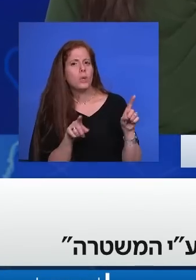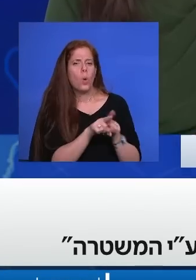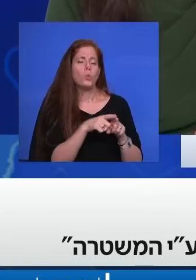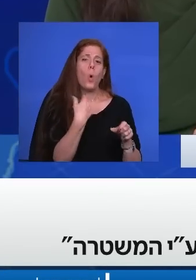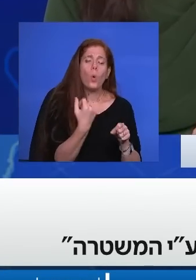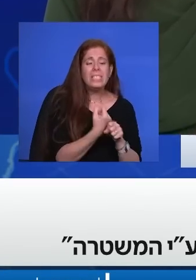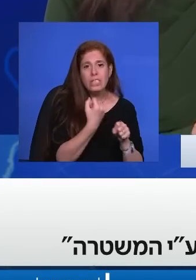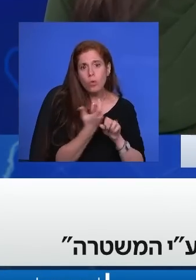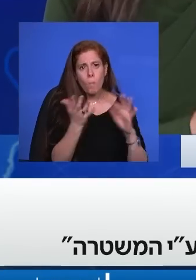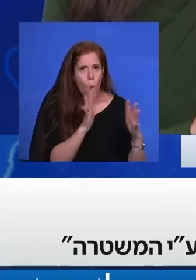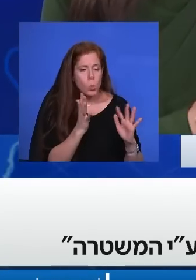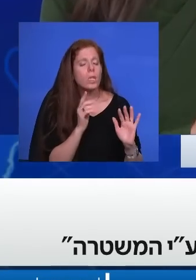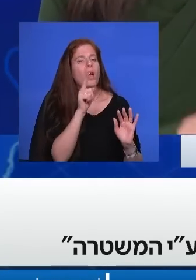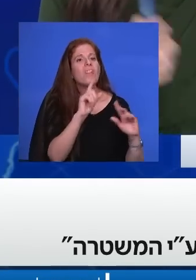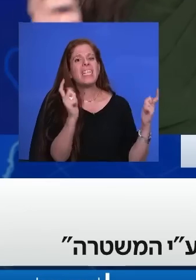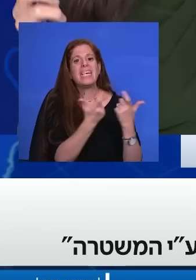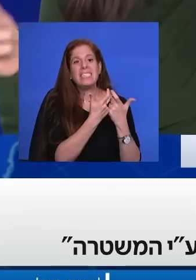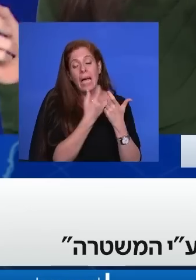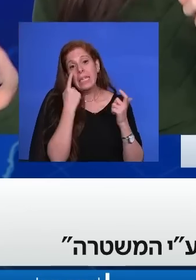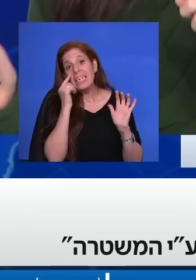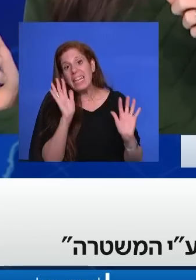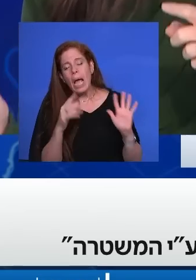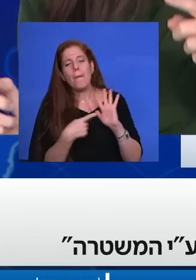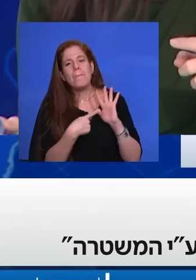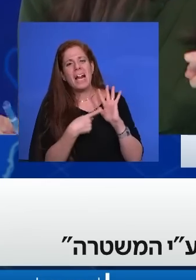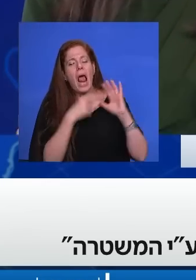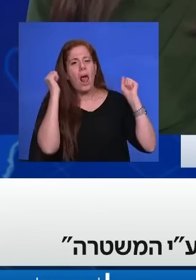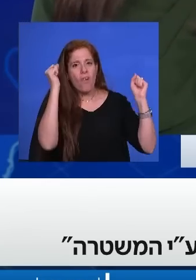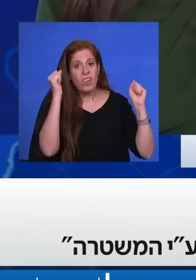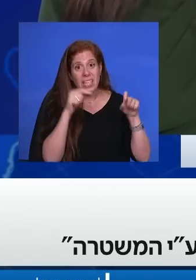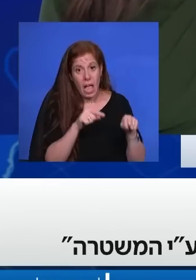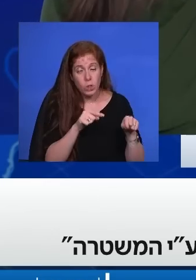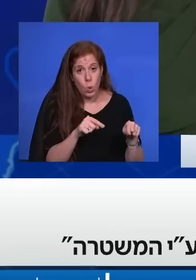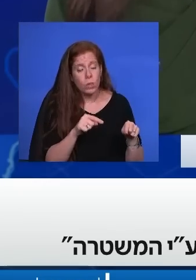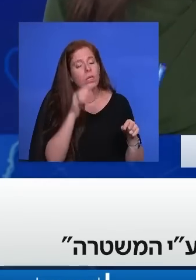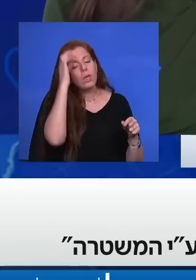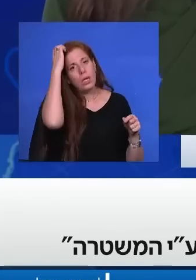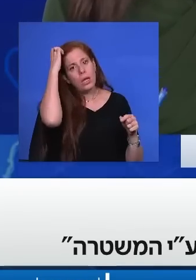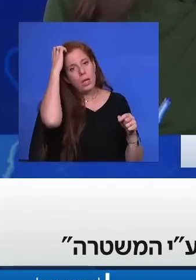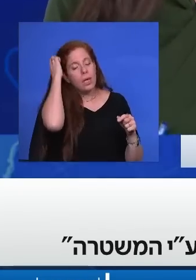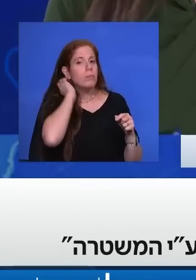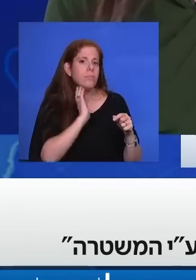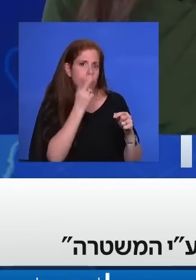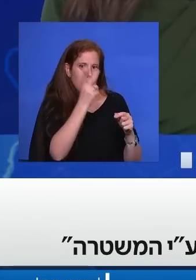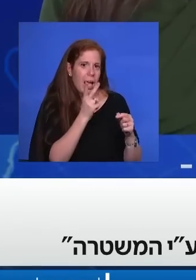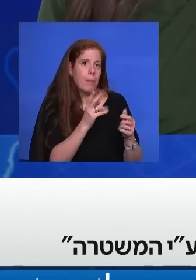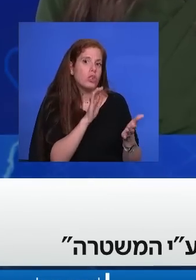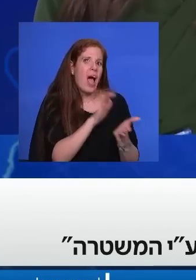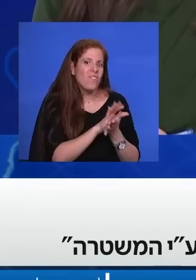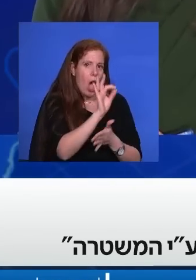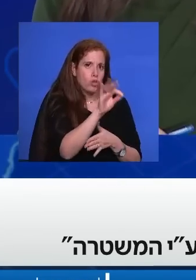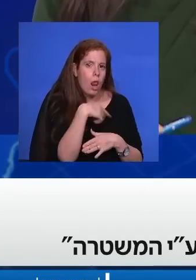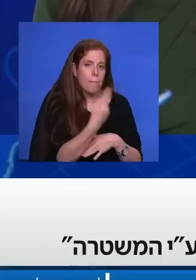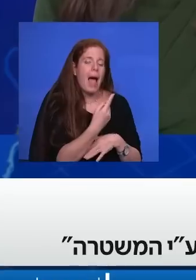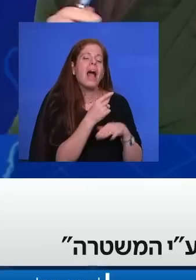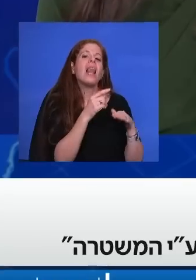או יותר, והיא נעצרת ככל הנראה בגלל ההפגנה הזאת. בוא תראה דברים שאמרה חברה שלה לרשת